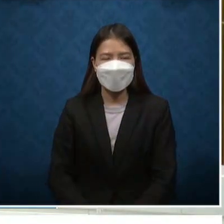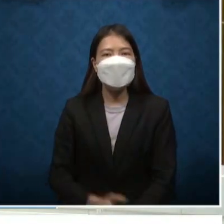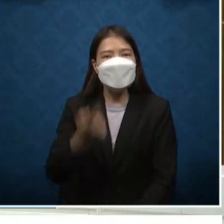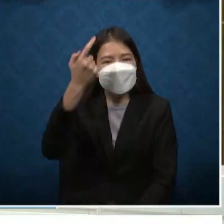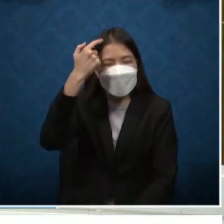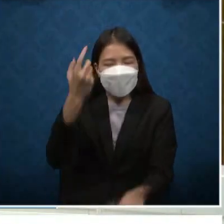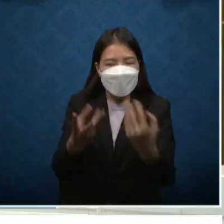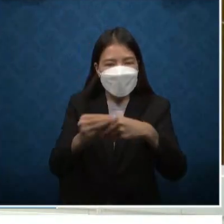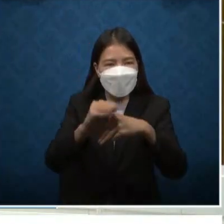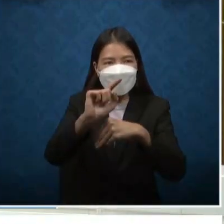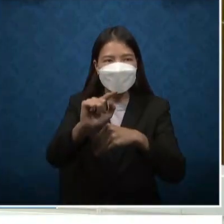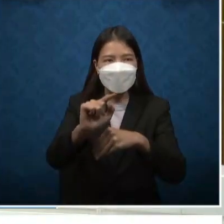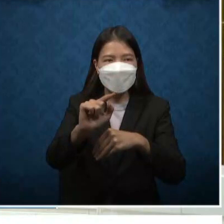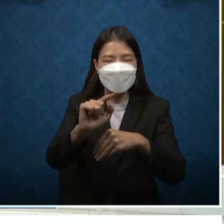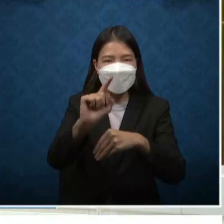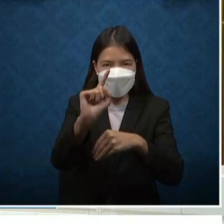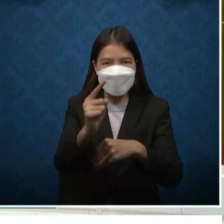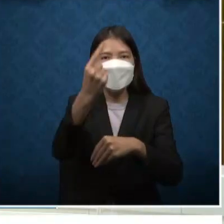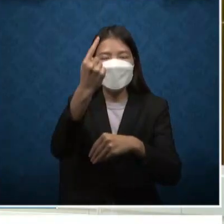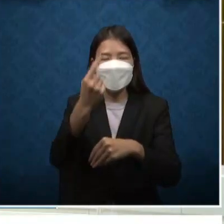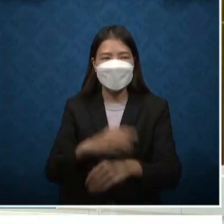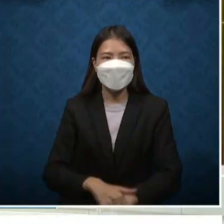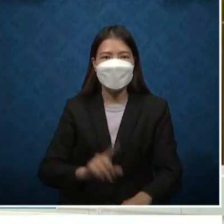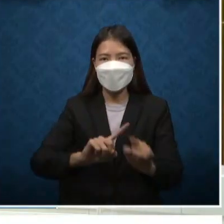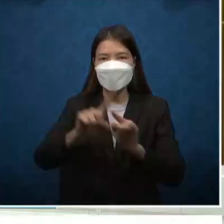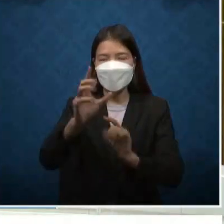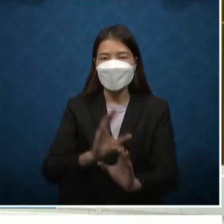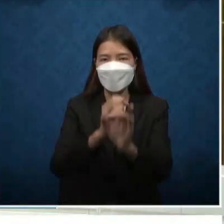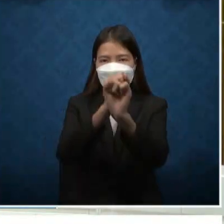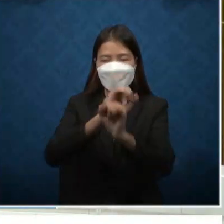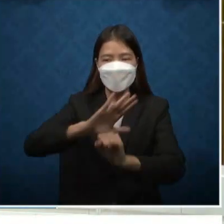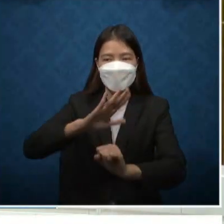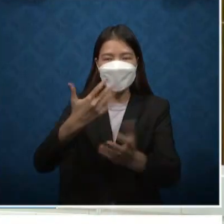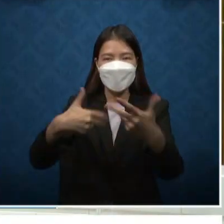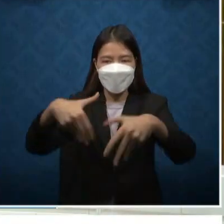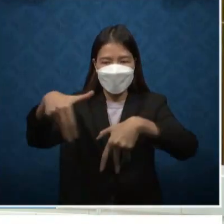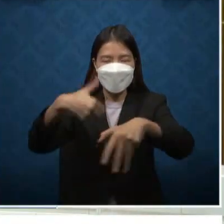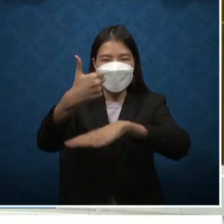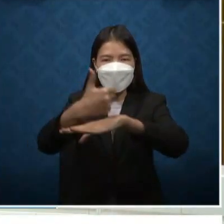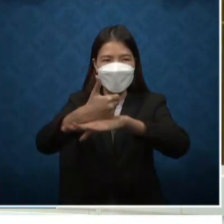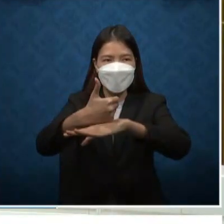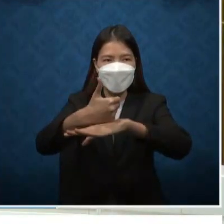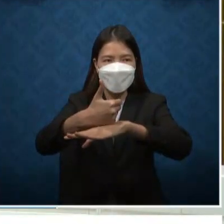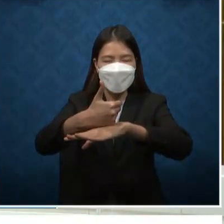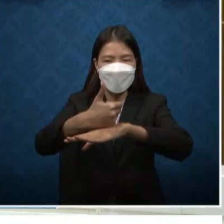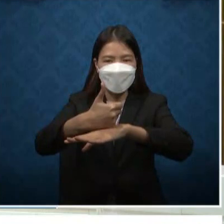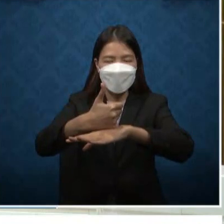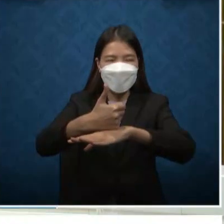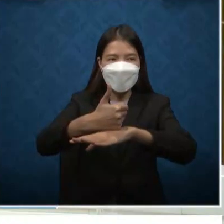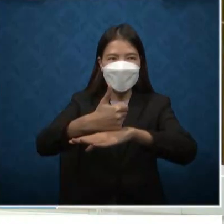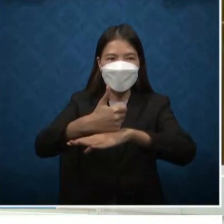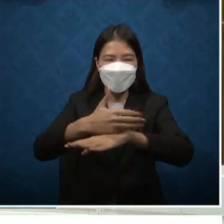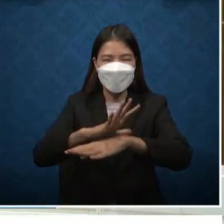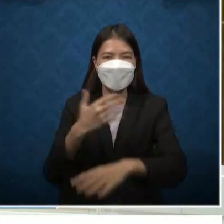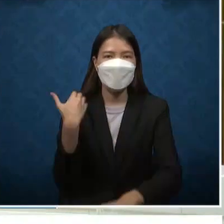นะครับดังนี้นะครับ หนึ่งบทสรุปของผู้บริหาร เพิ่มเป็นข้อ 9 หน้า ถอมุโท